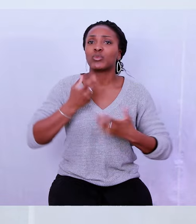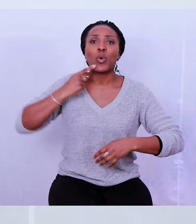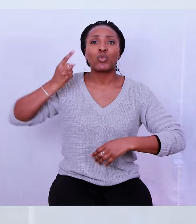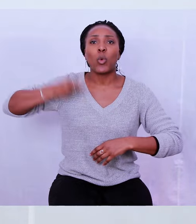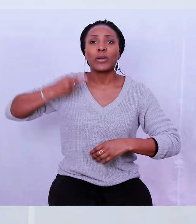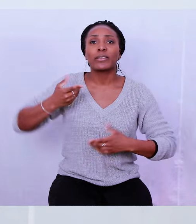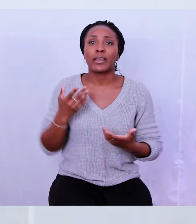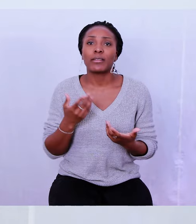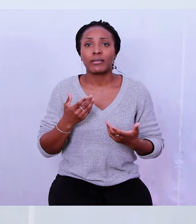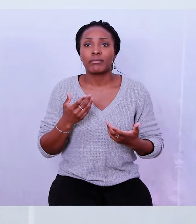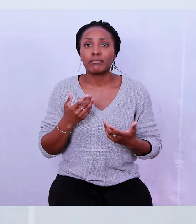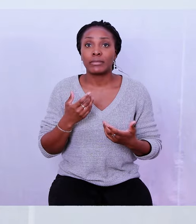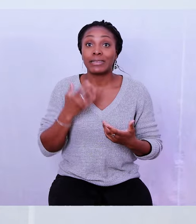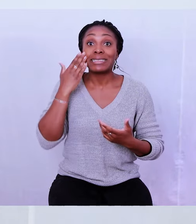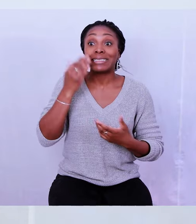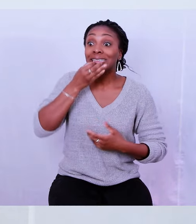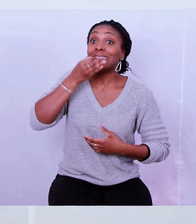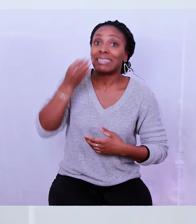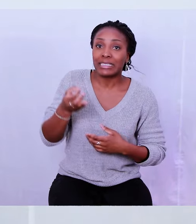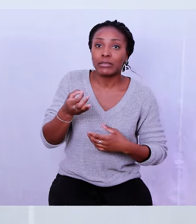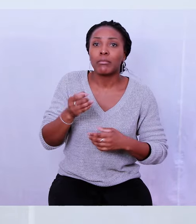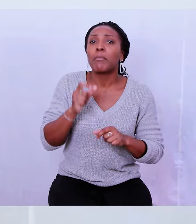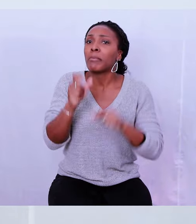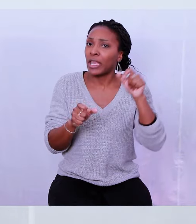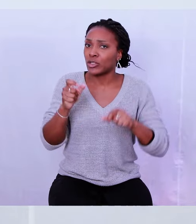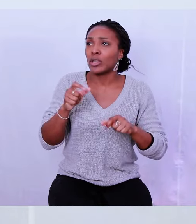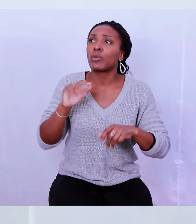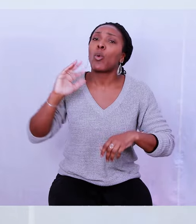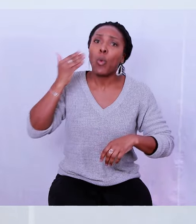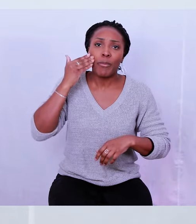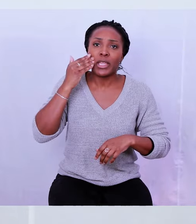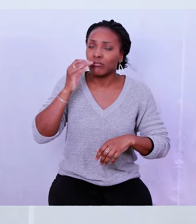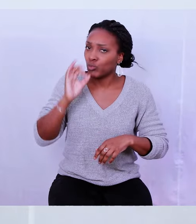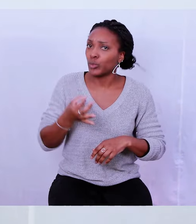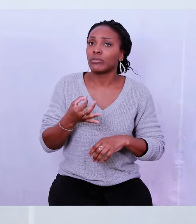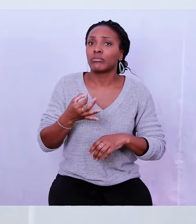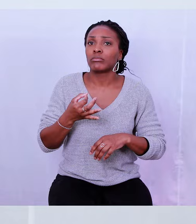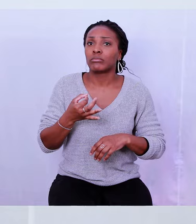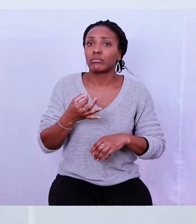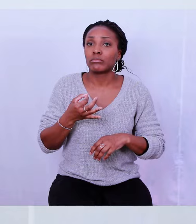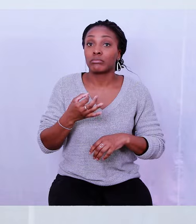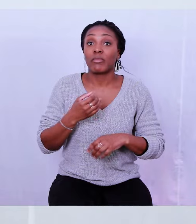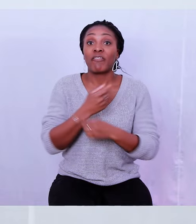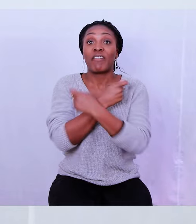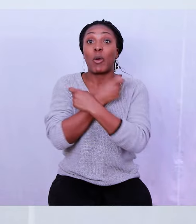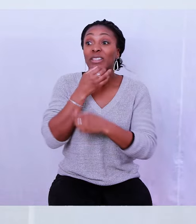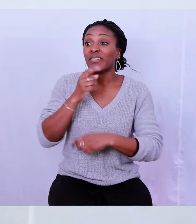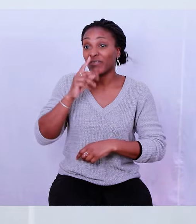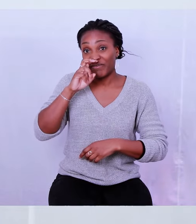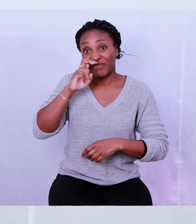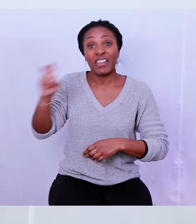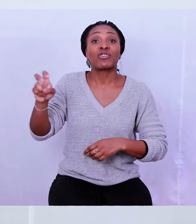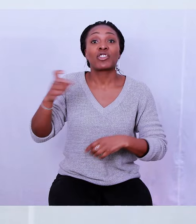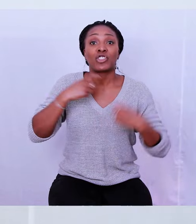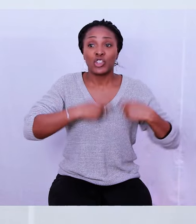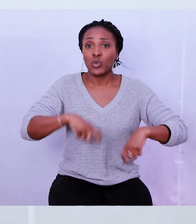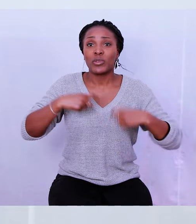remettait pas en cause ce qu'il était en train de dire. Et à peine a-t-il parlé en disant « Allez chercher Joseph et faites-le sortir de